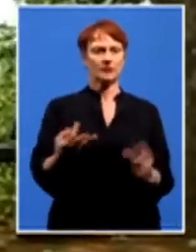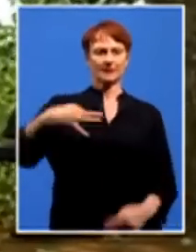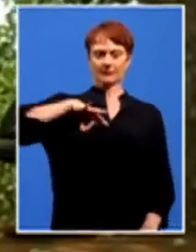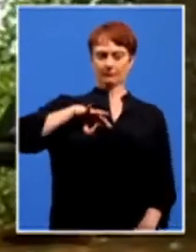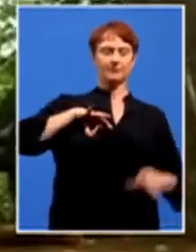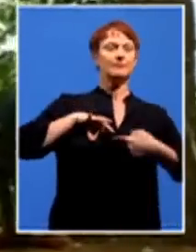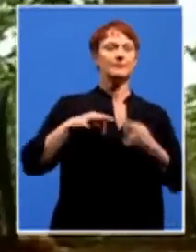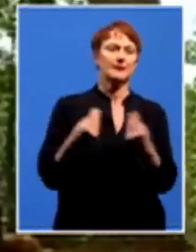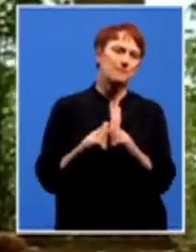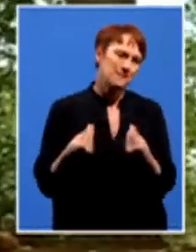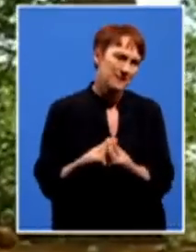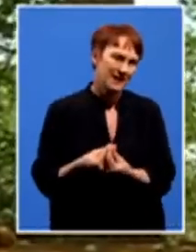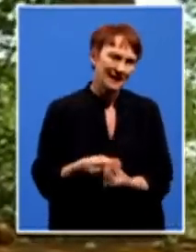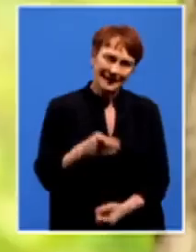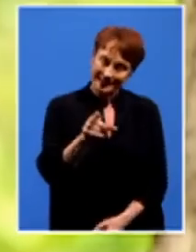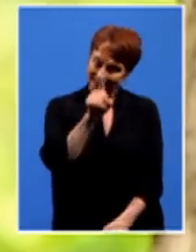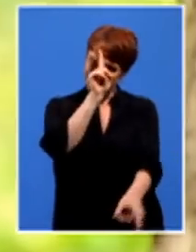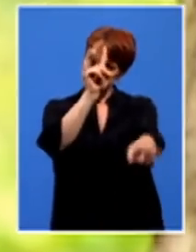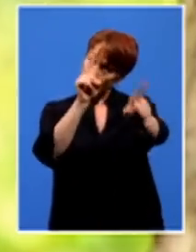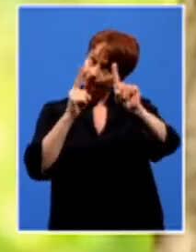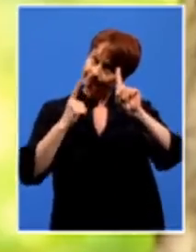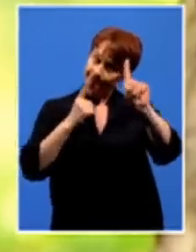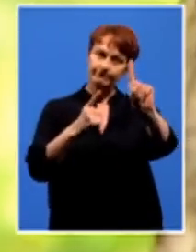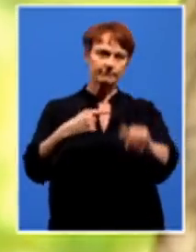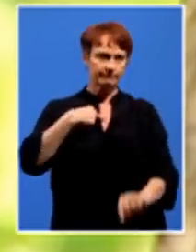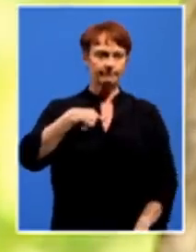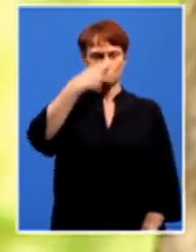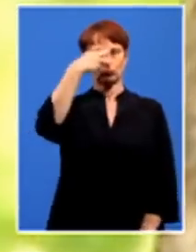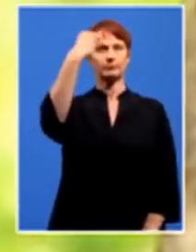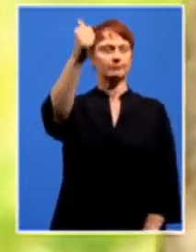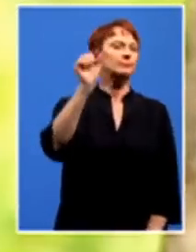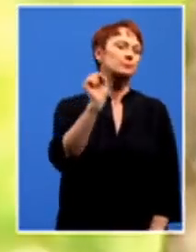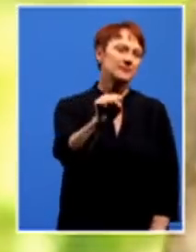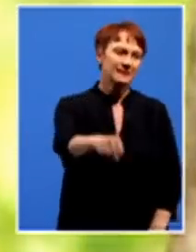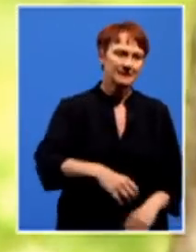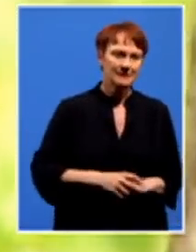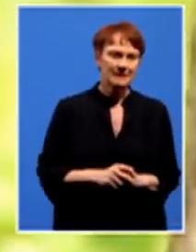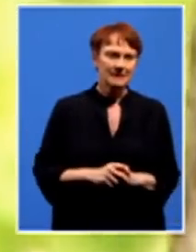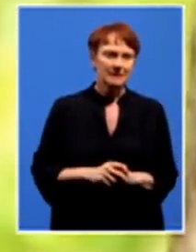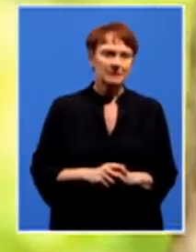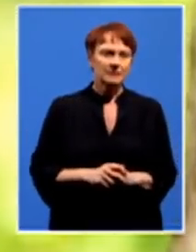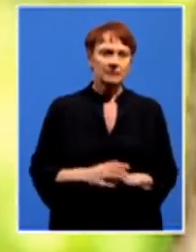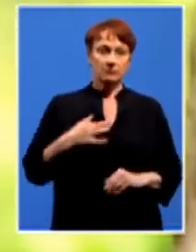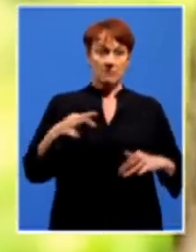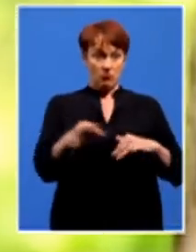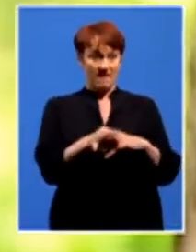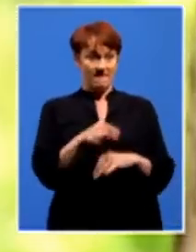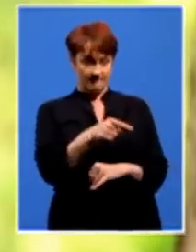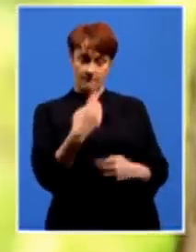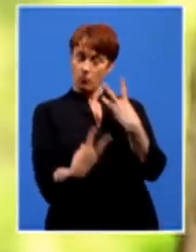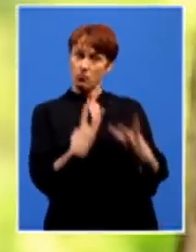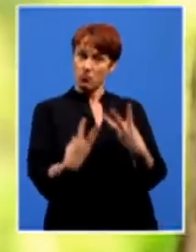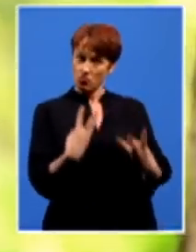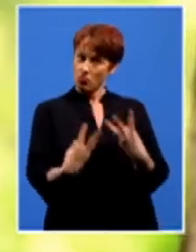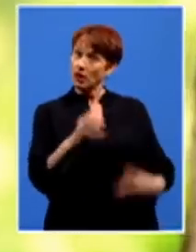hi kuma mali na hina va ngetelela mani futhi kwala ka mali lana hiko ku